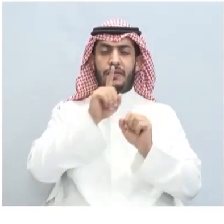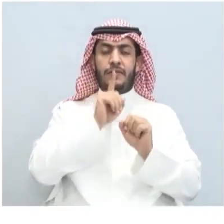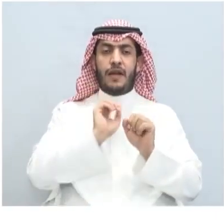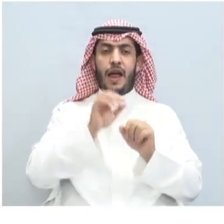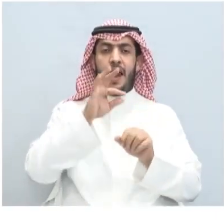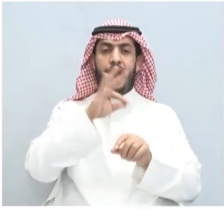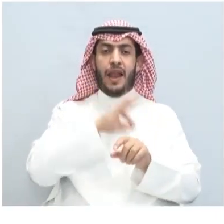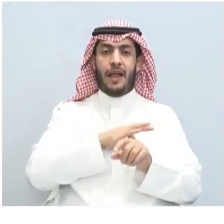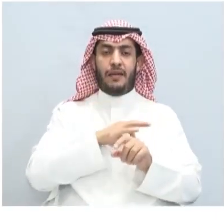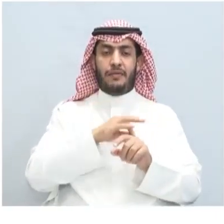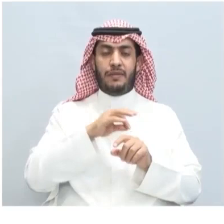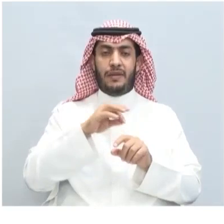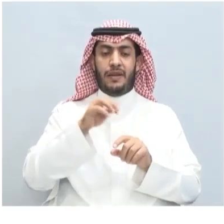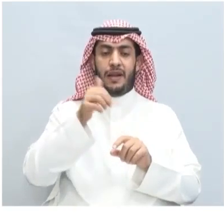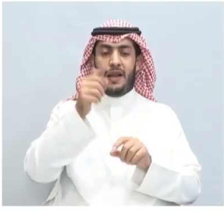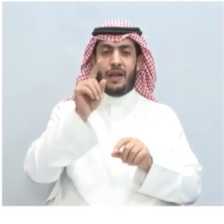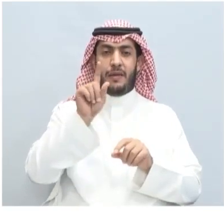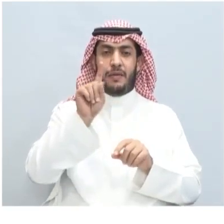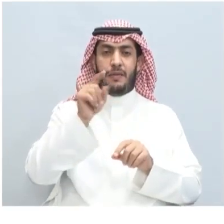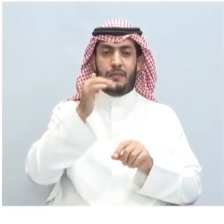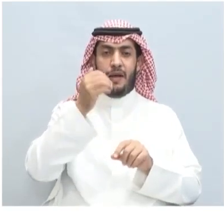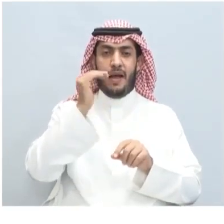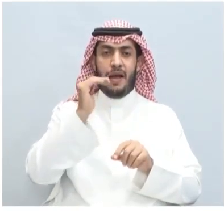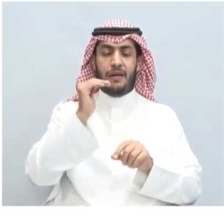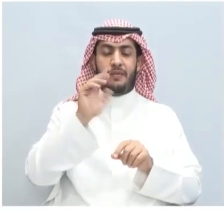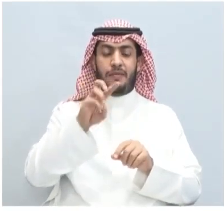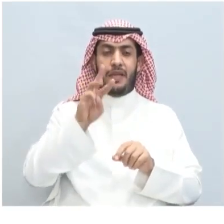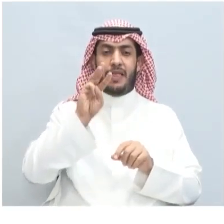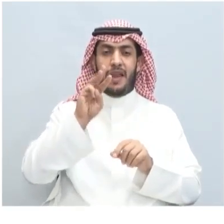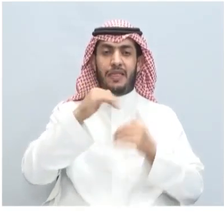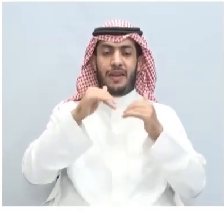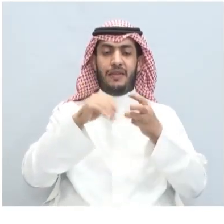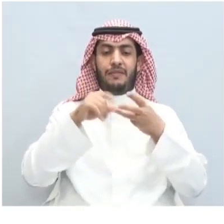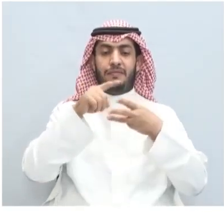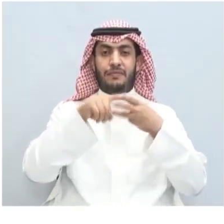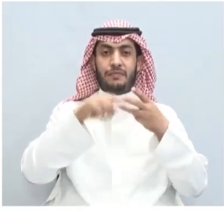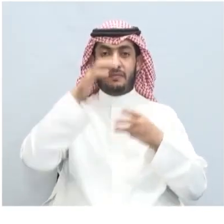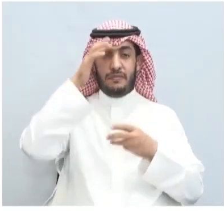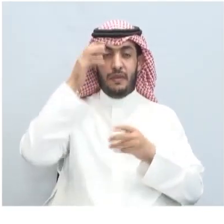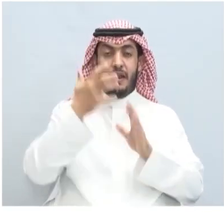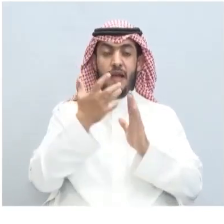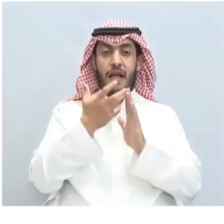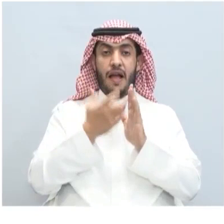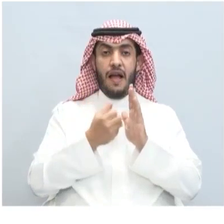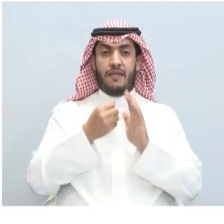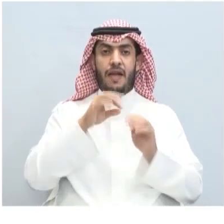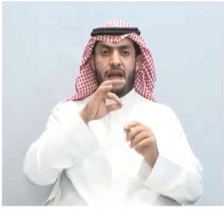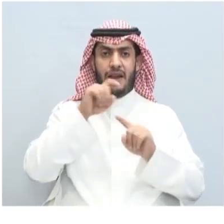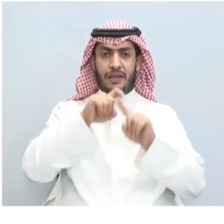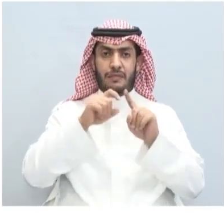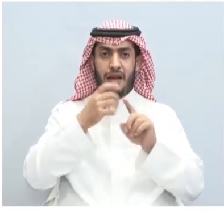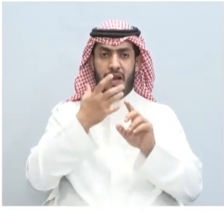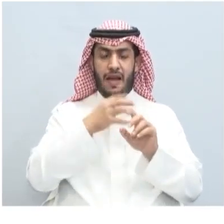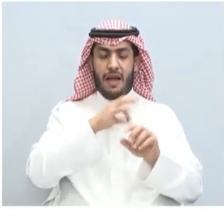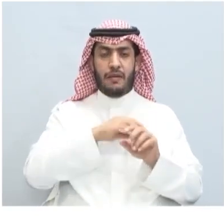الارباح فهنالك ثلاث امور ذكرناها امام اما ان تحتفظ الشركه بالارباح